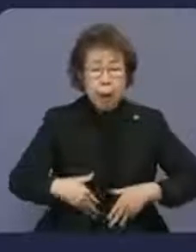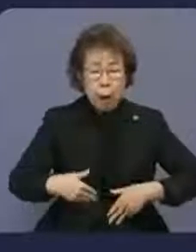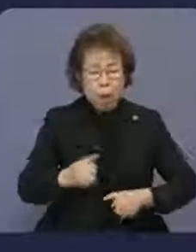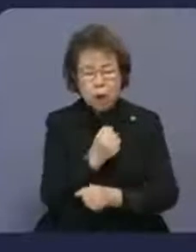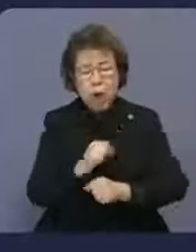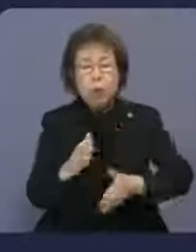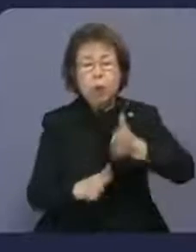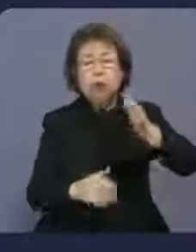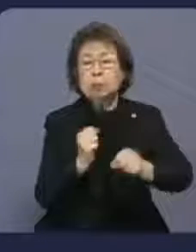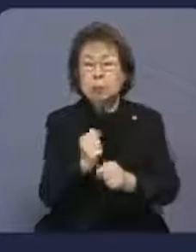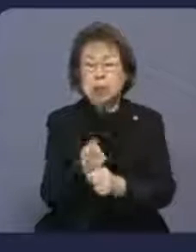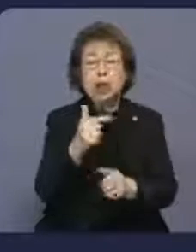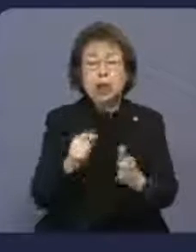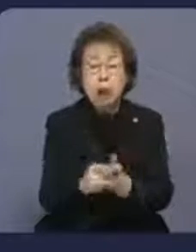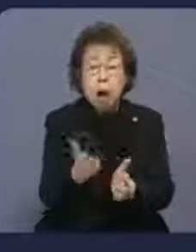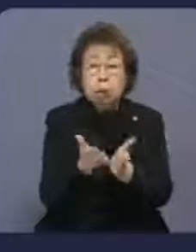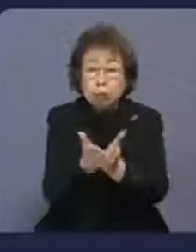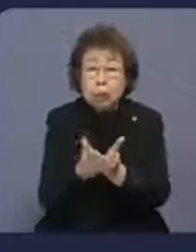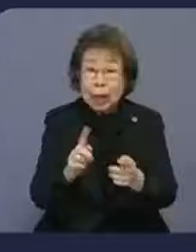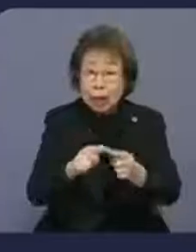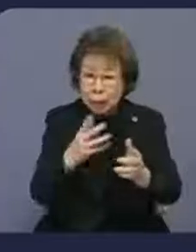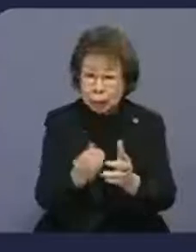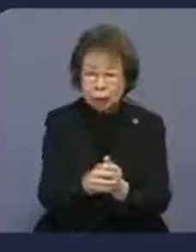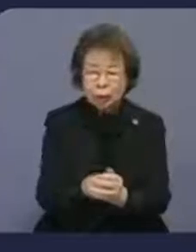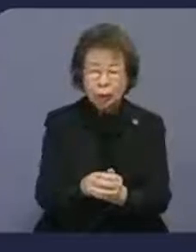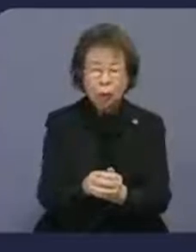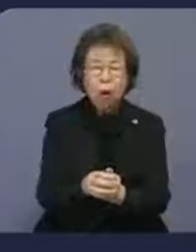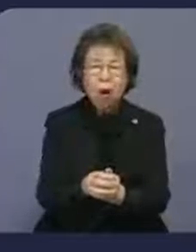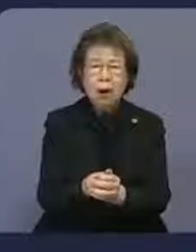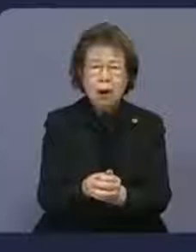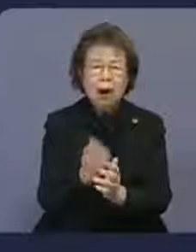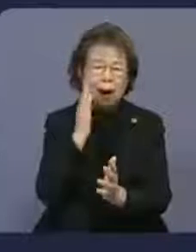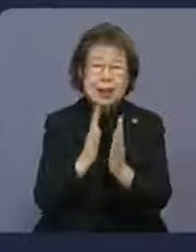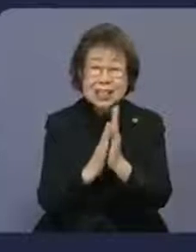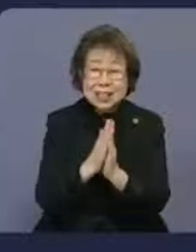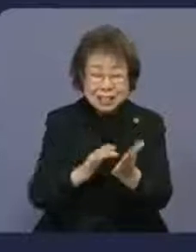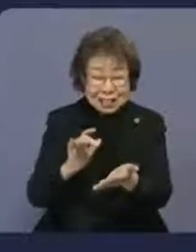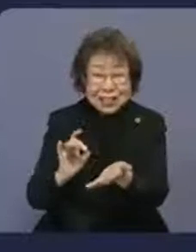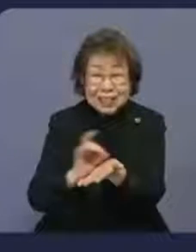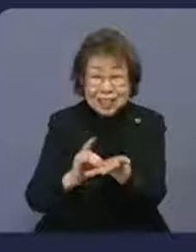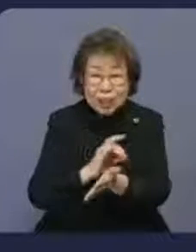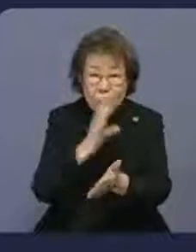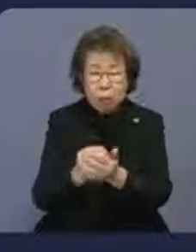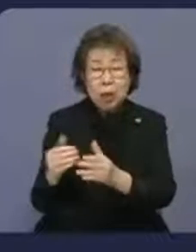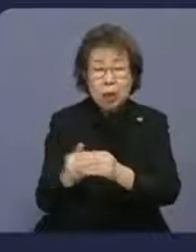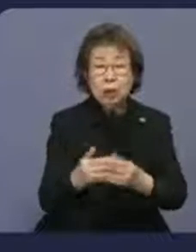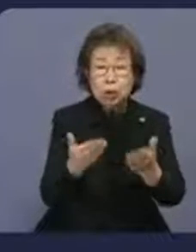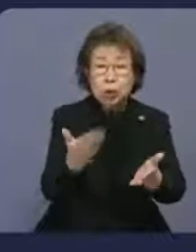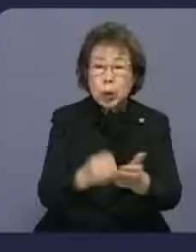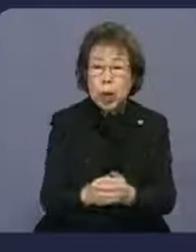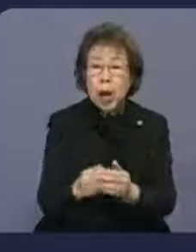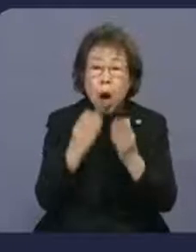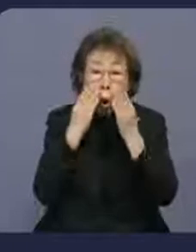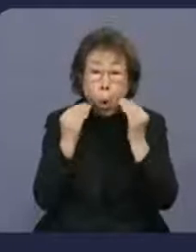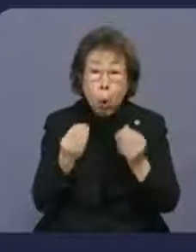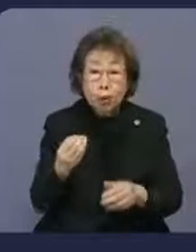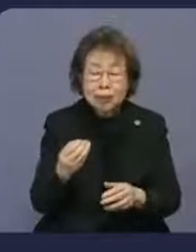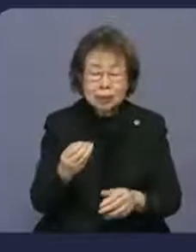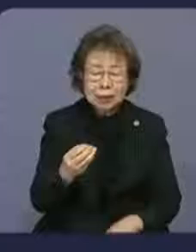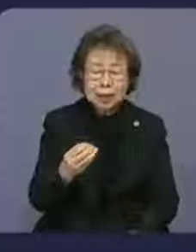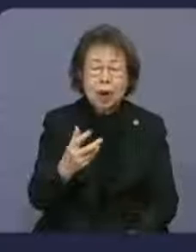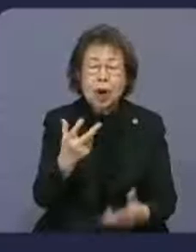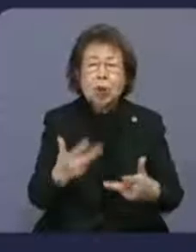위한 국제자유물류도시 조성을 비롯해 디지털 중심의 그린스마트 기술 선도, 공원 문화예술단지 조성을